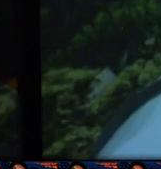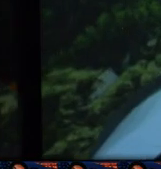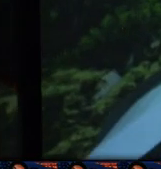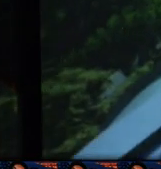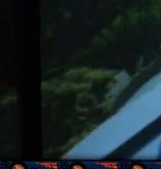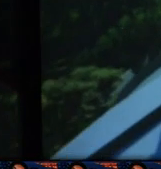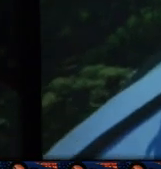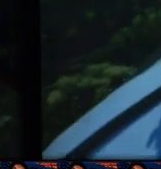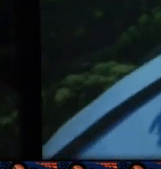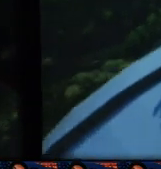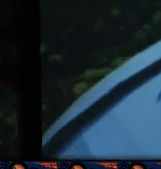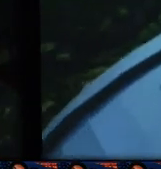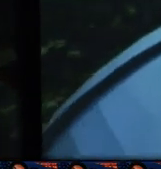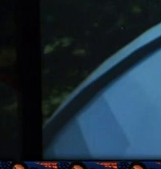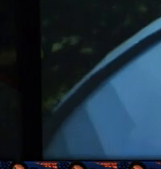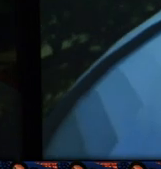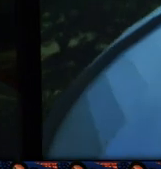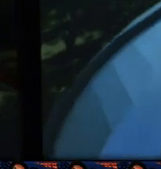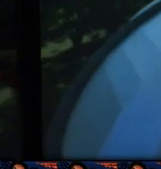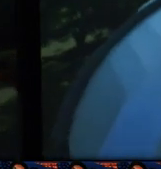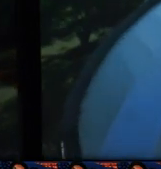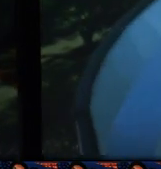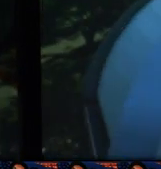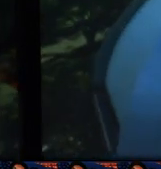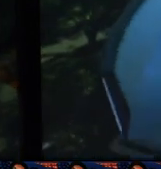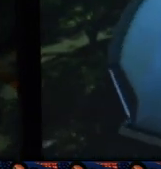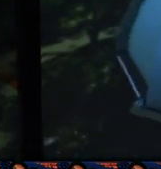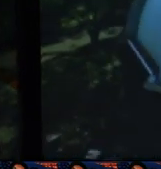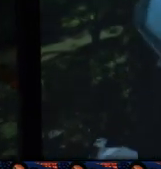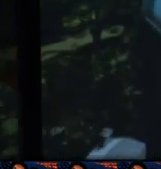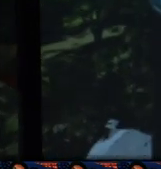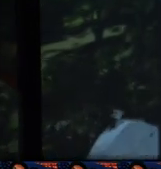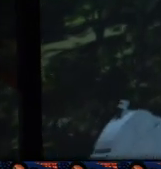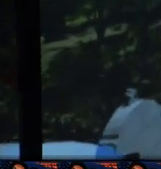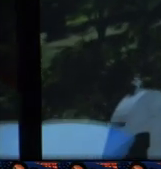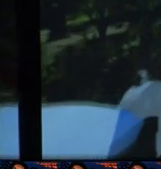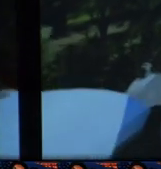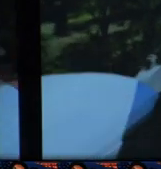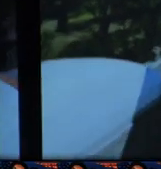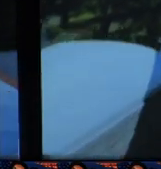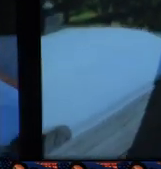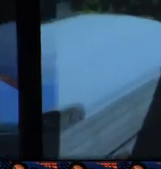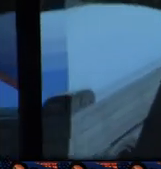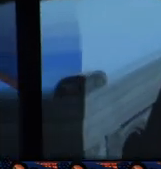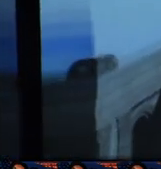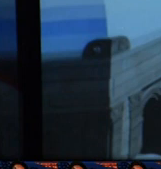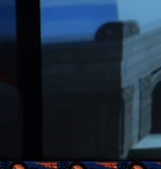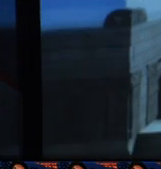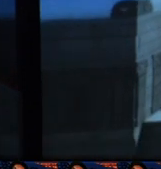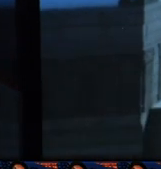ዓለም በበዓታ ለማርያም ስም ከተቋቋሙ ገዳማትና አድባራት መካከል አዲስ አበባ ከተማ 4 ኪሎ ቤተ መንግስት